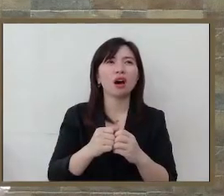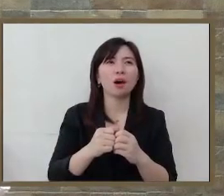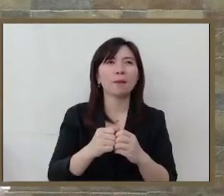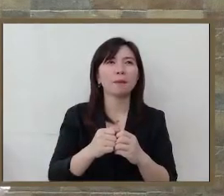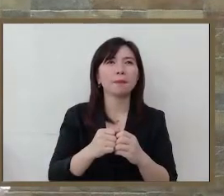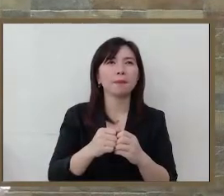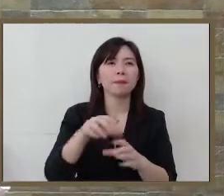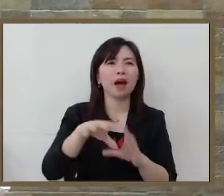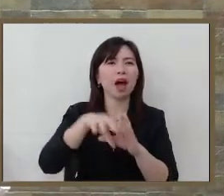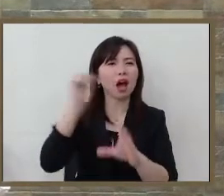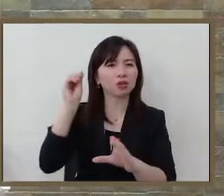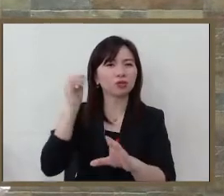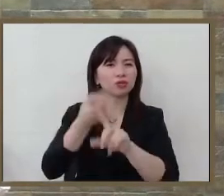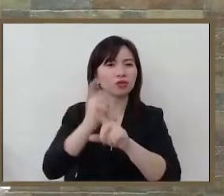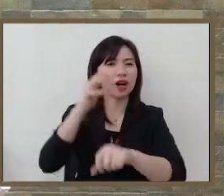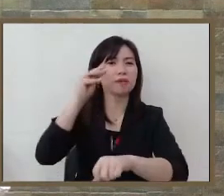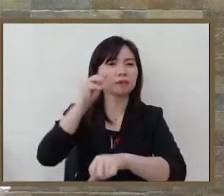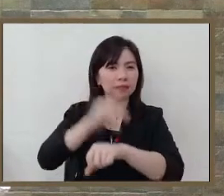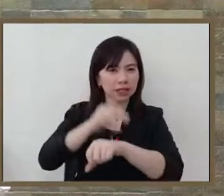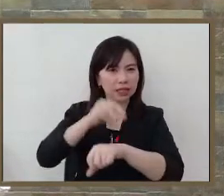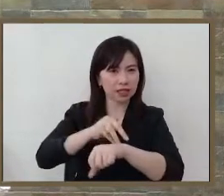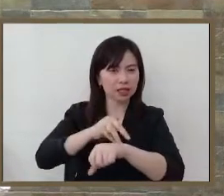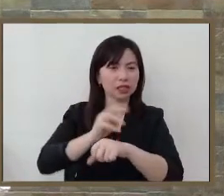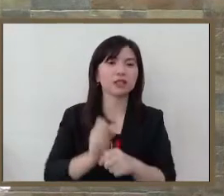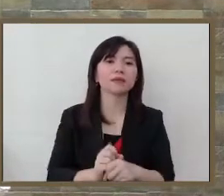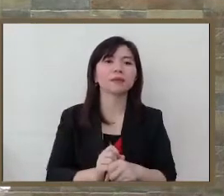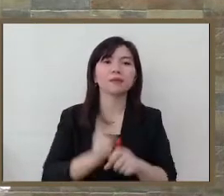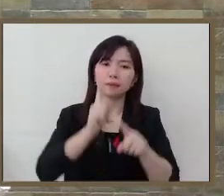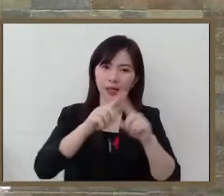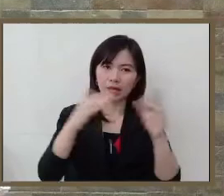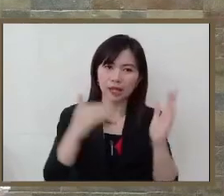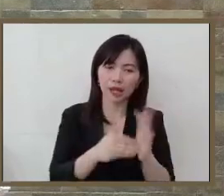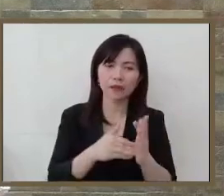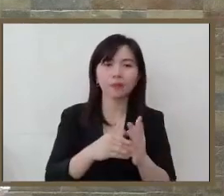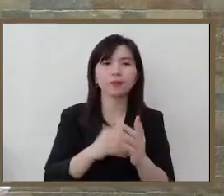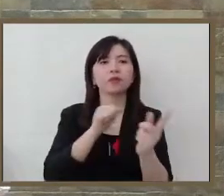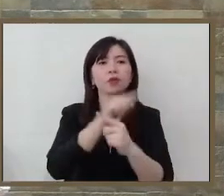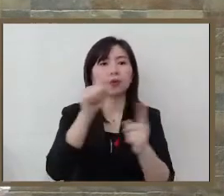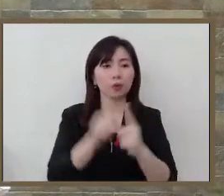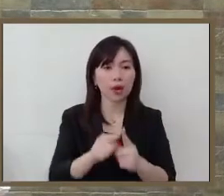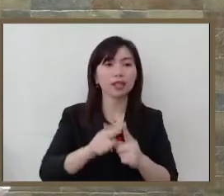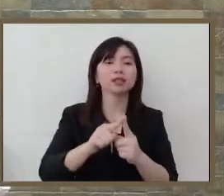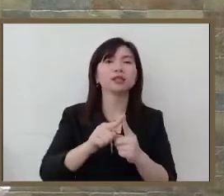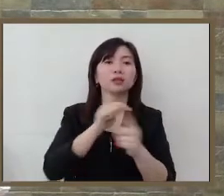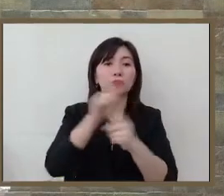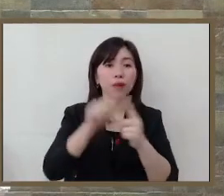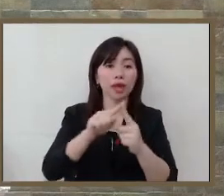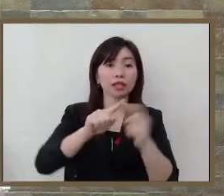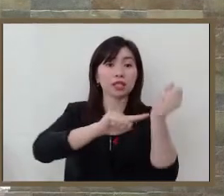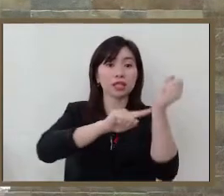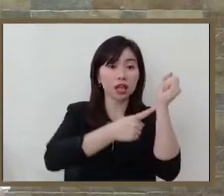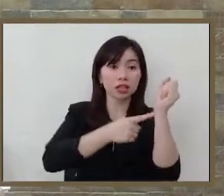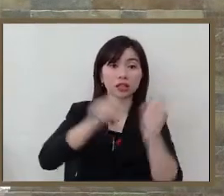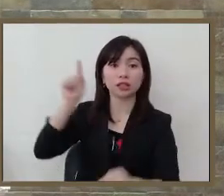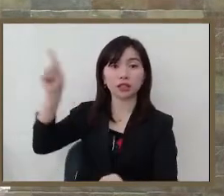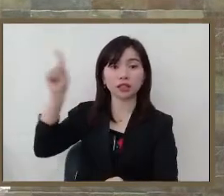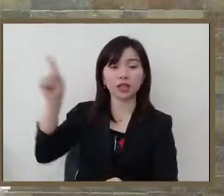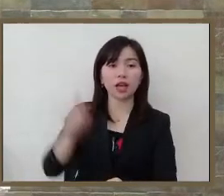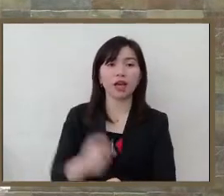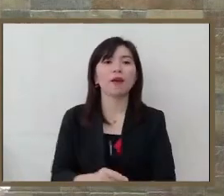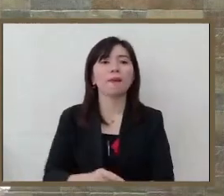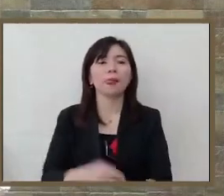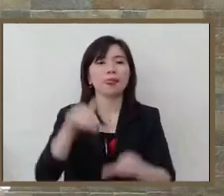nagsimula, kapatid, by the grace of God. Na nagsimula, dumating sa punto ng buhay ko na sabi ko, I